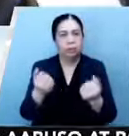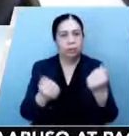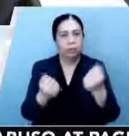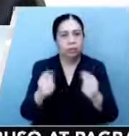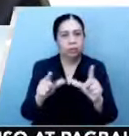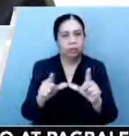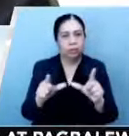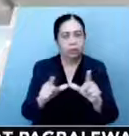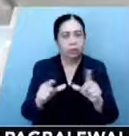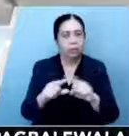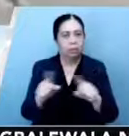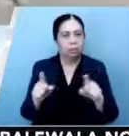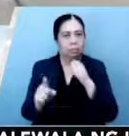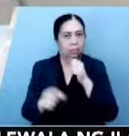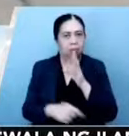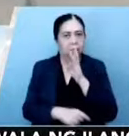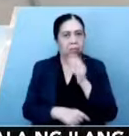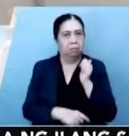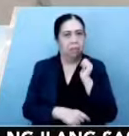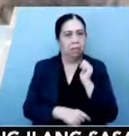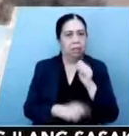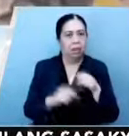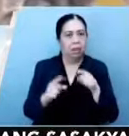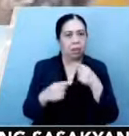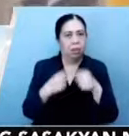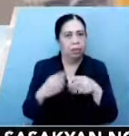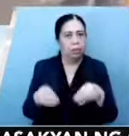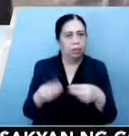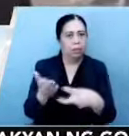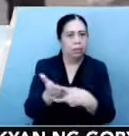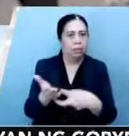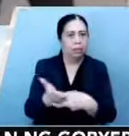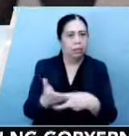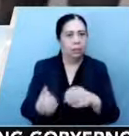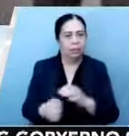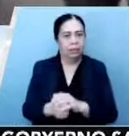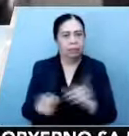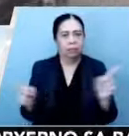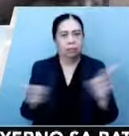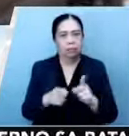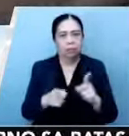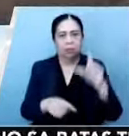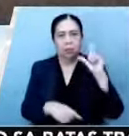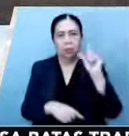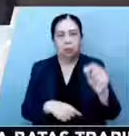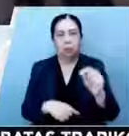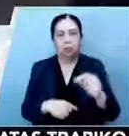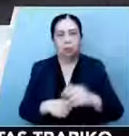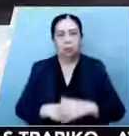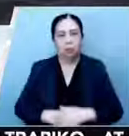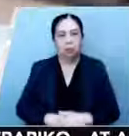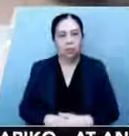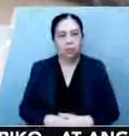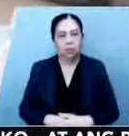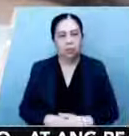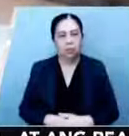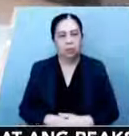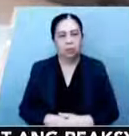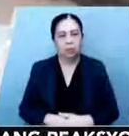hindi raw nagsalita. At habang tinitiketan, bigla itong kumaripas palayo. Saan pupunta?